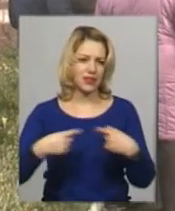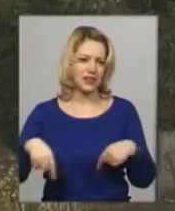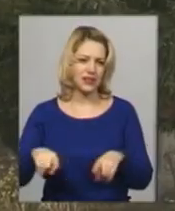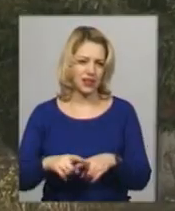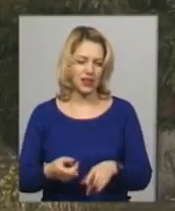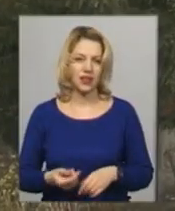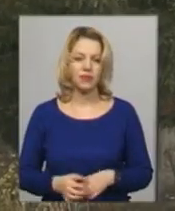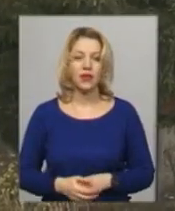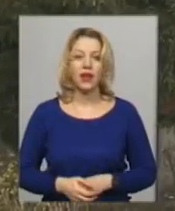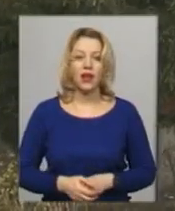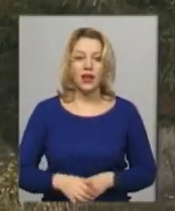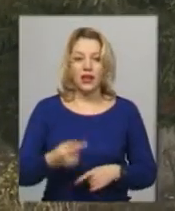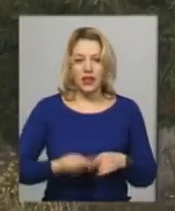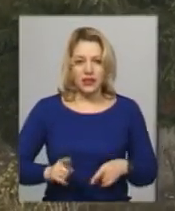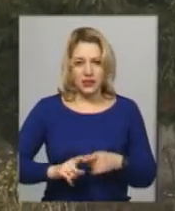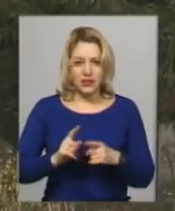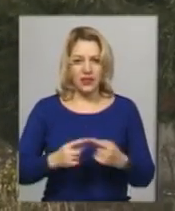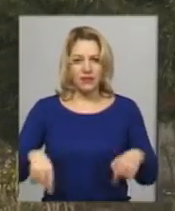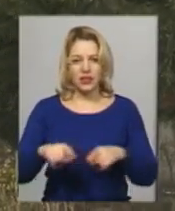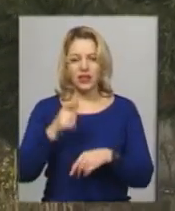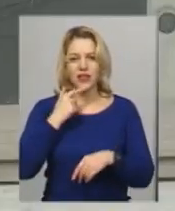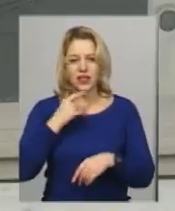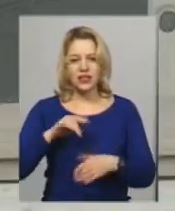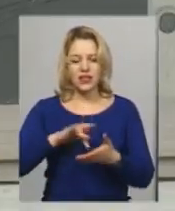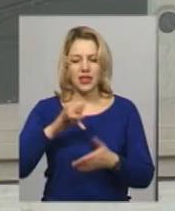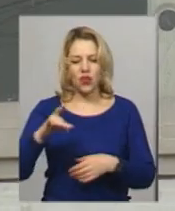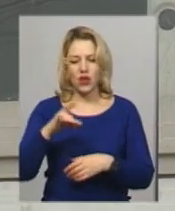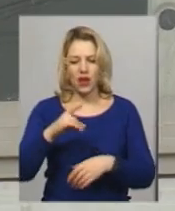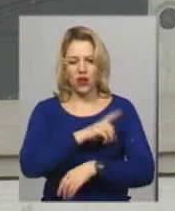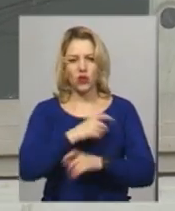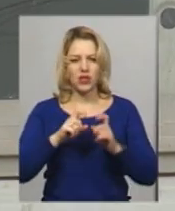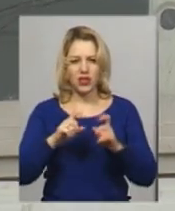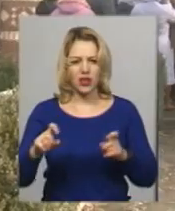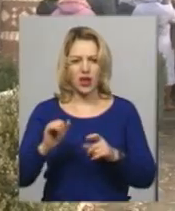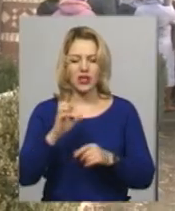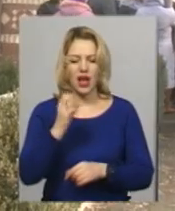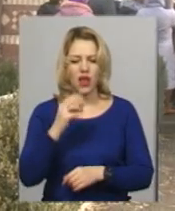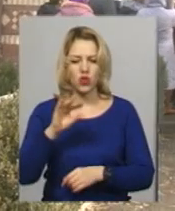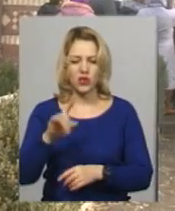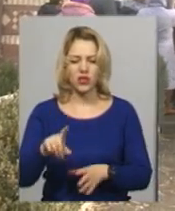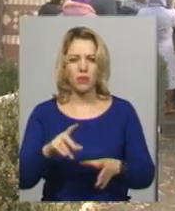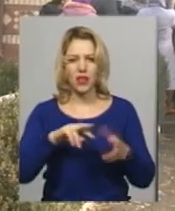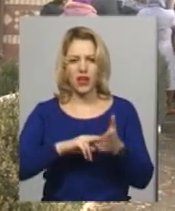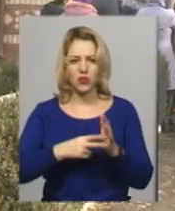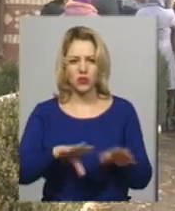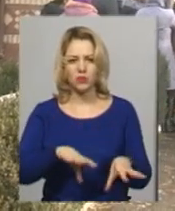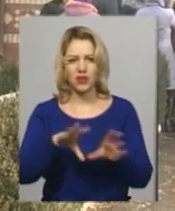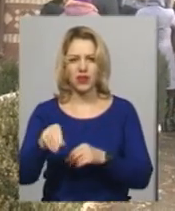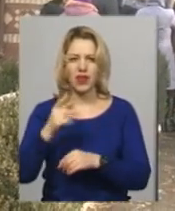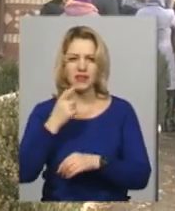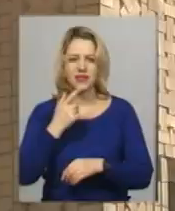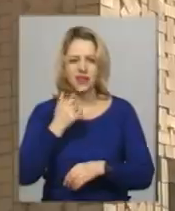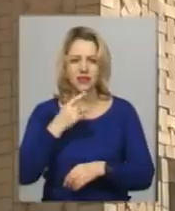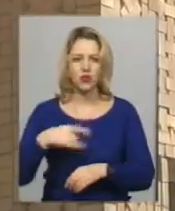Це відділення Красильівської Центральної районної лікарні у Антонінах. Його планують перенести разом із штатом та ліжками у Красильівську